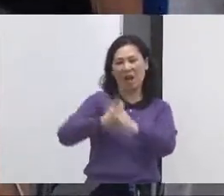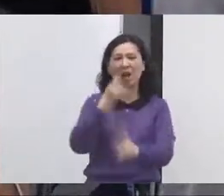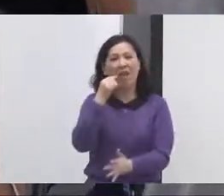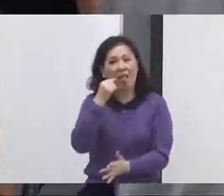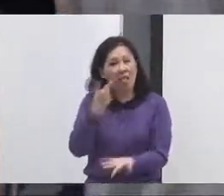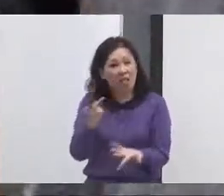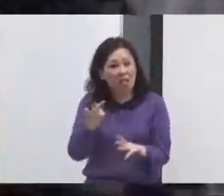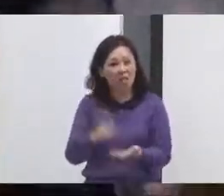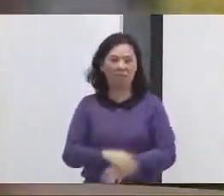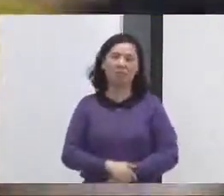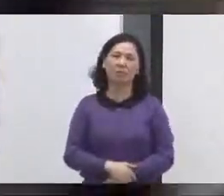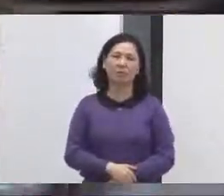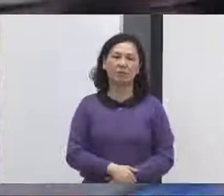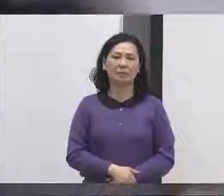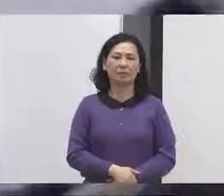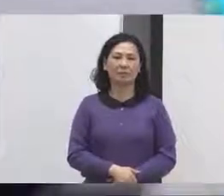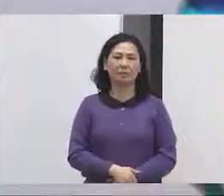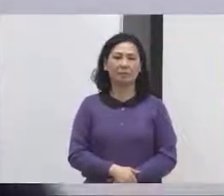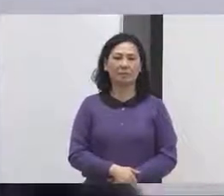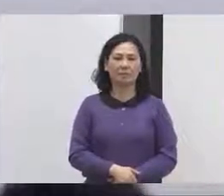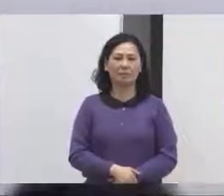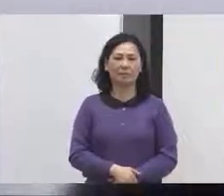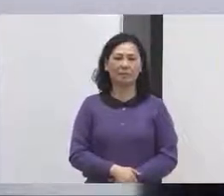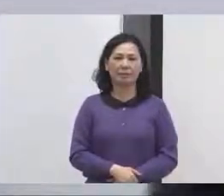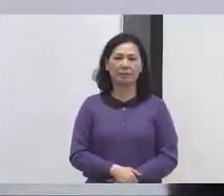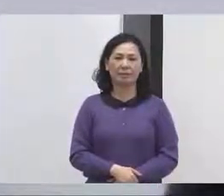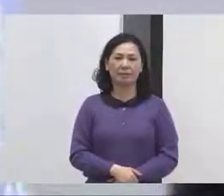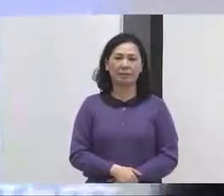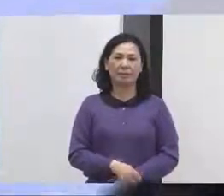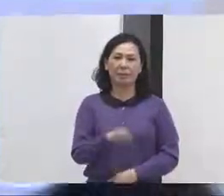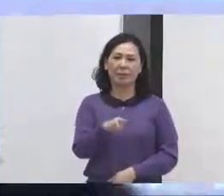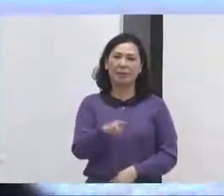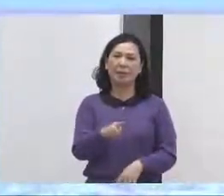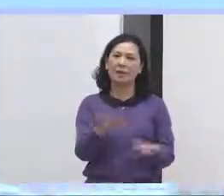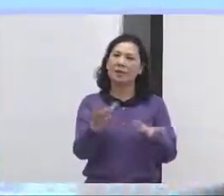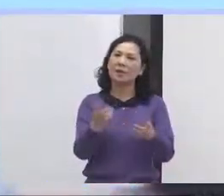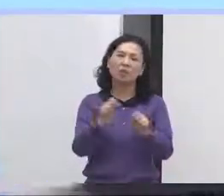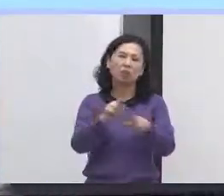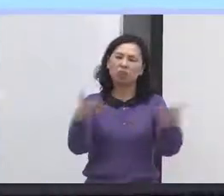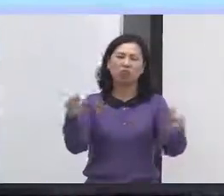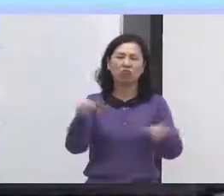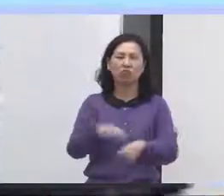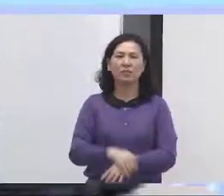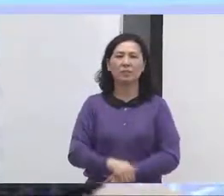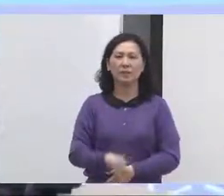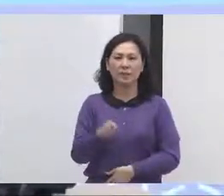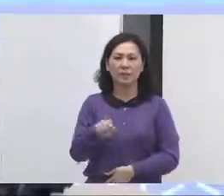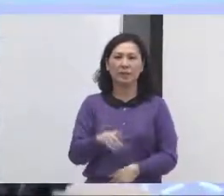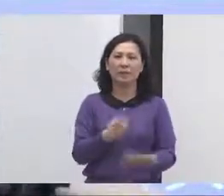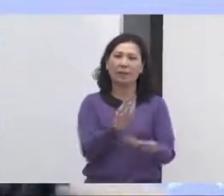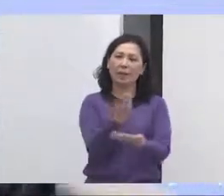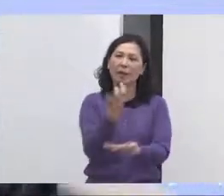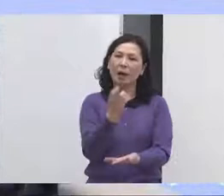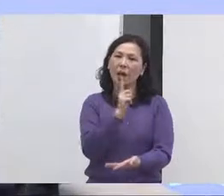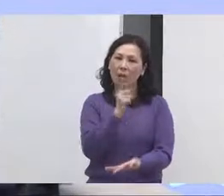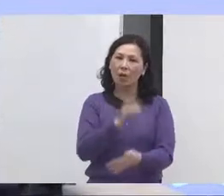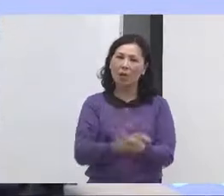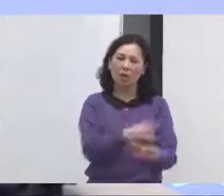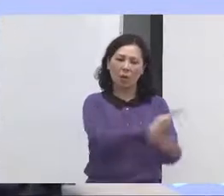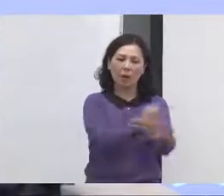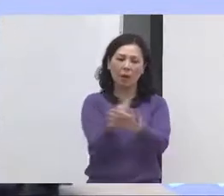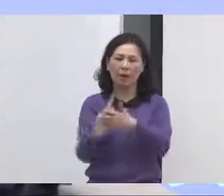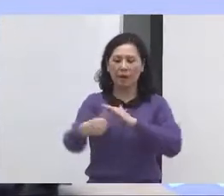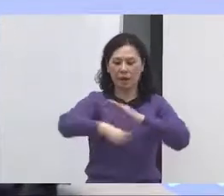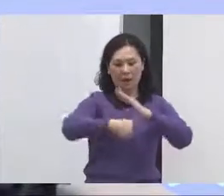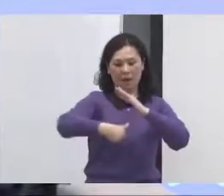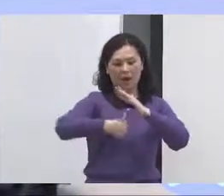对， 有不同层次的问题哦，就是刚刚讲说大家都可以来参加 GDV 的活